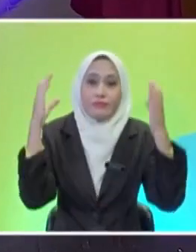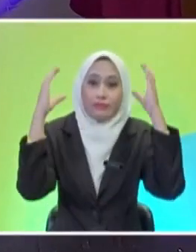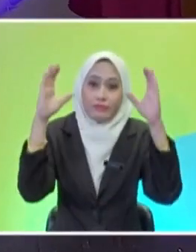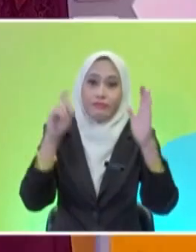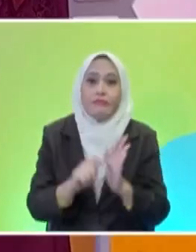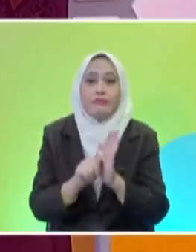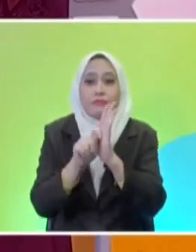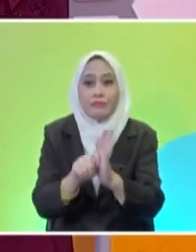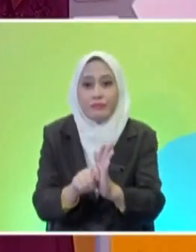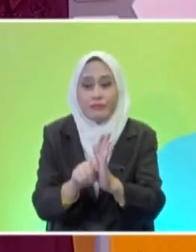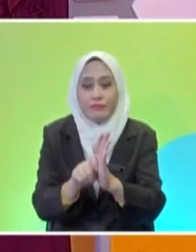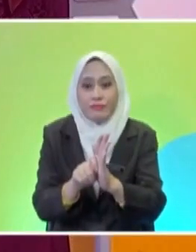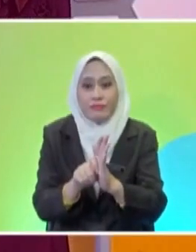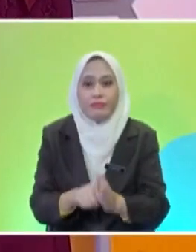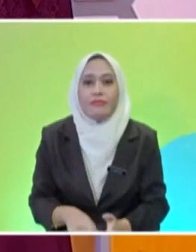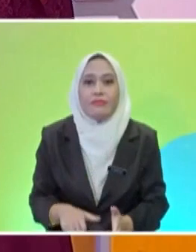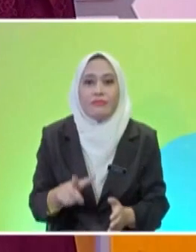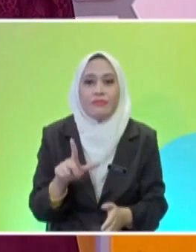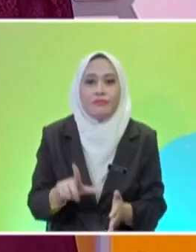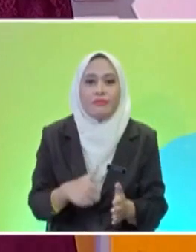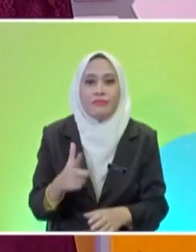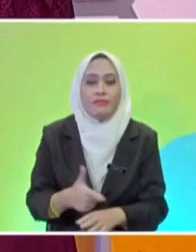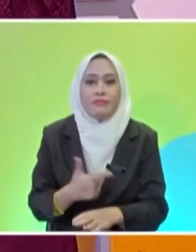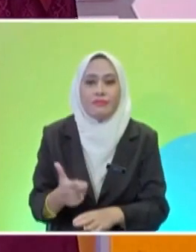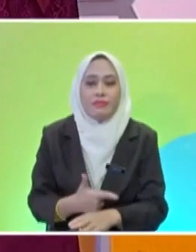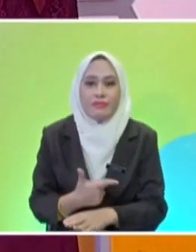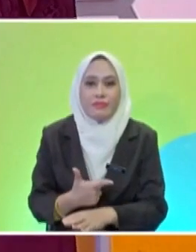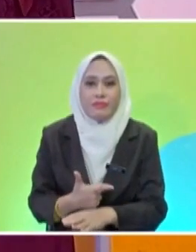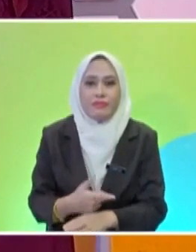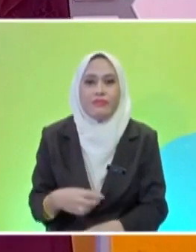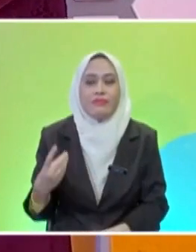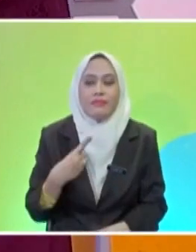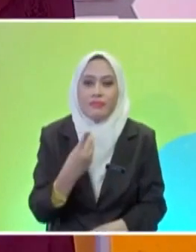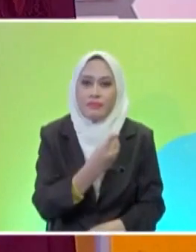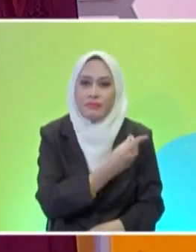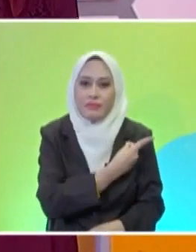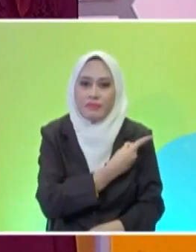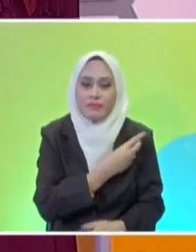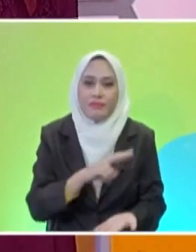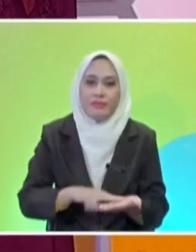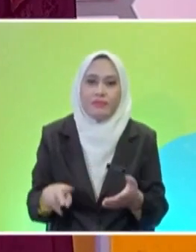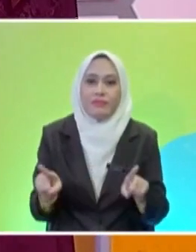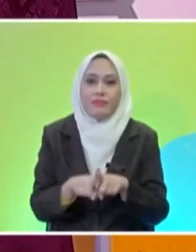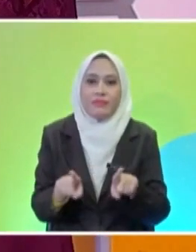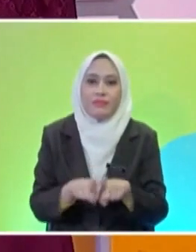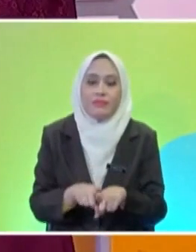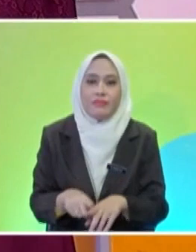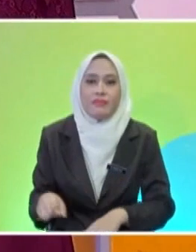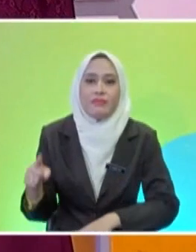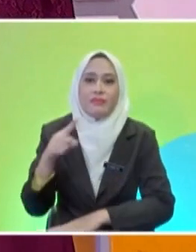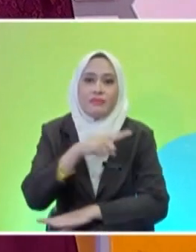lirik lagu Hari Dalam Seminggu. Kita akan baca sama-sama dulu. Boleh murid dan Hanif? Boleh. Boleh cikgu. Okey, jom.